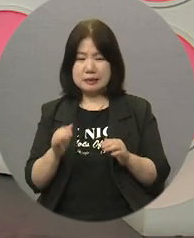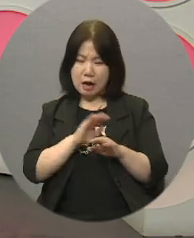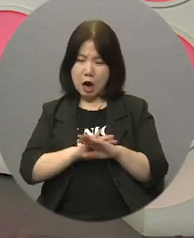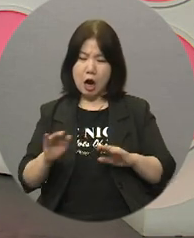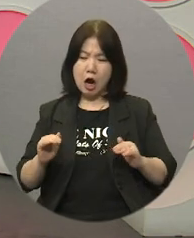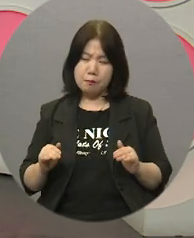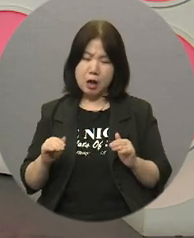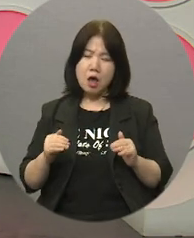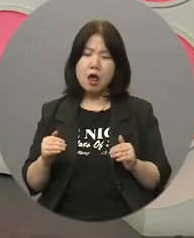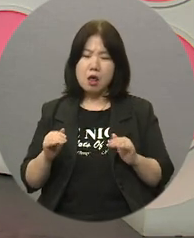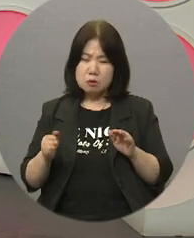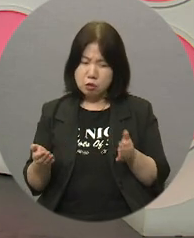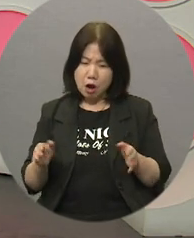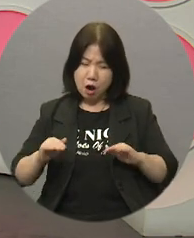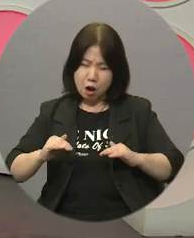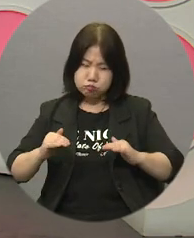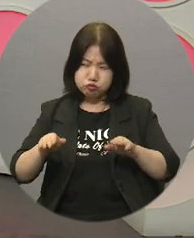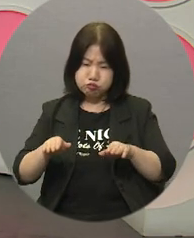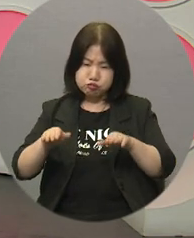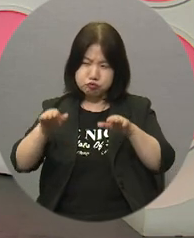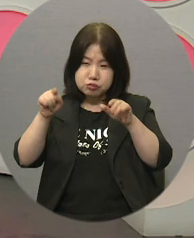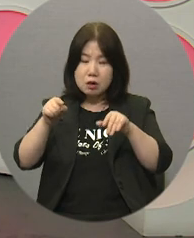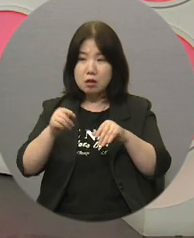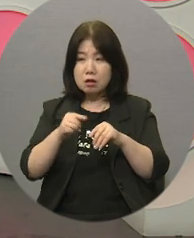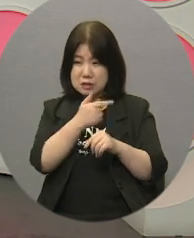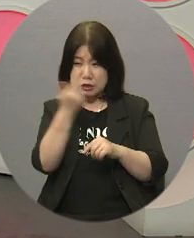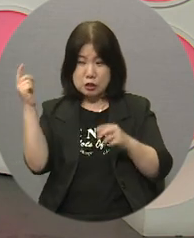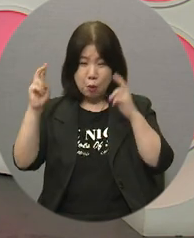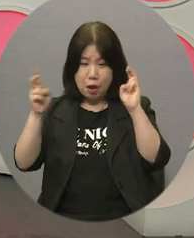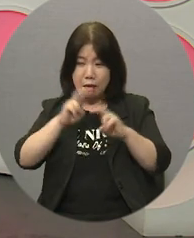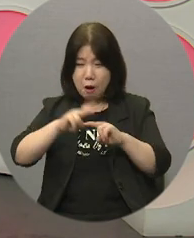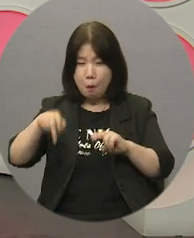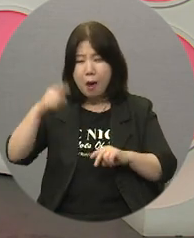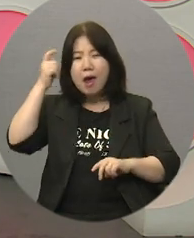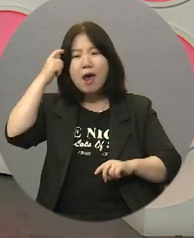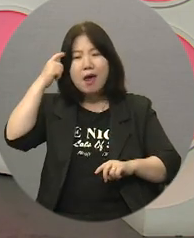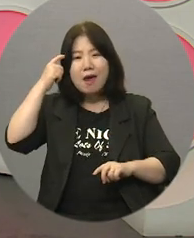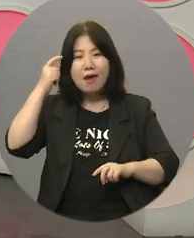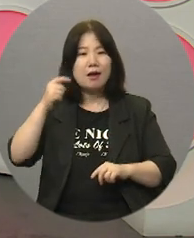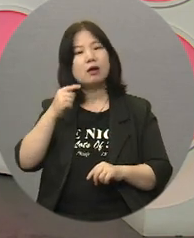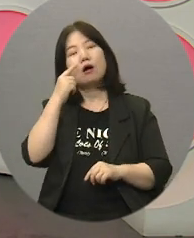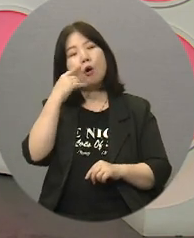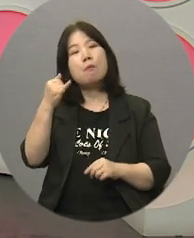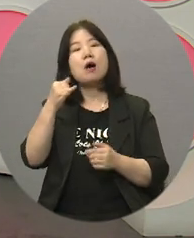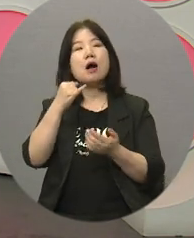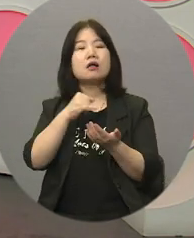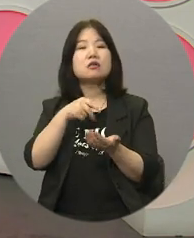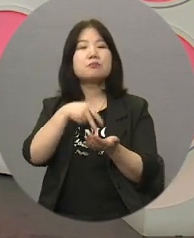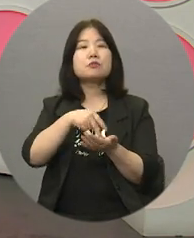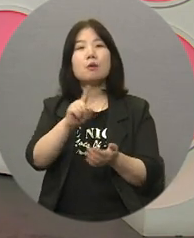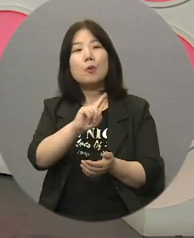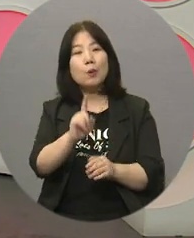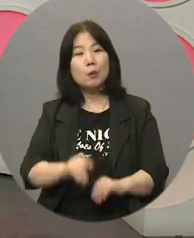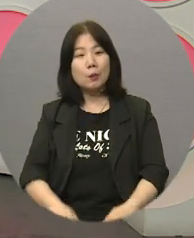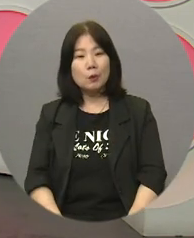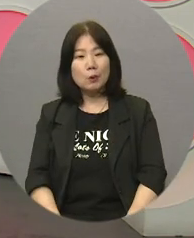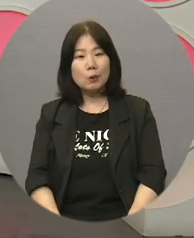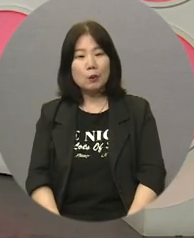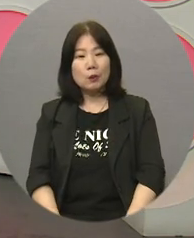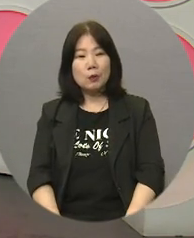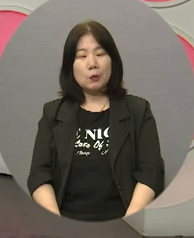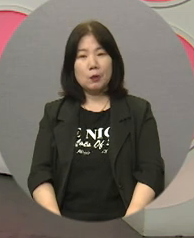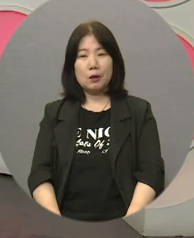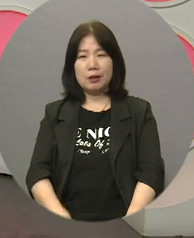왜 그 먼 나라까지 가서 그러고 있어. 그렇죠, 그렇죠. 정인 씨 같았으면 엄마 입장이 어떻게 했을 것 같아요? 그렇게